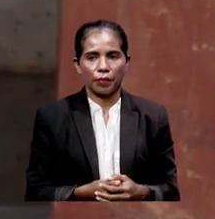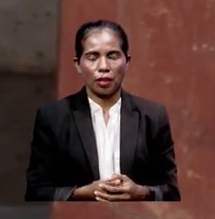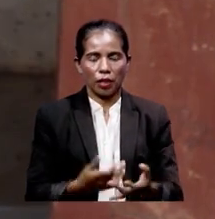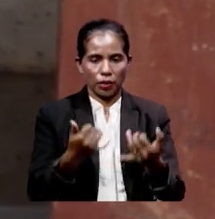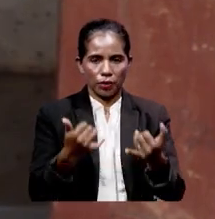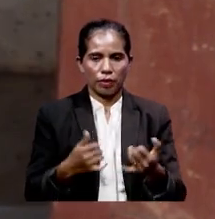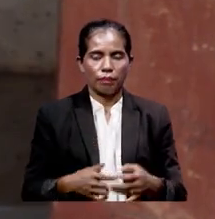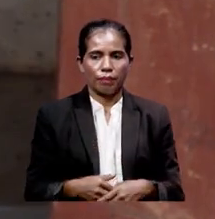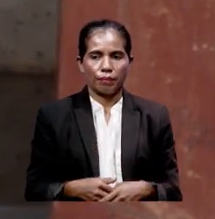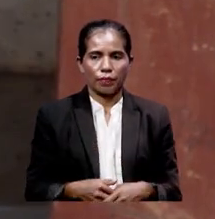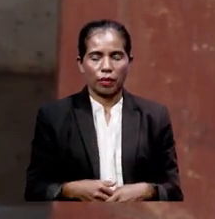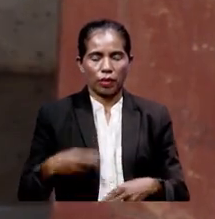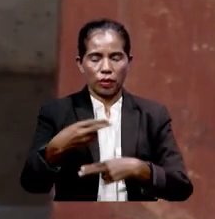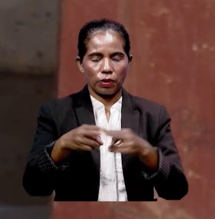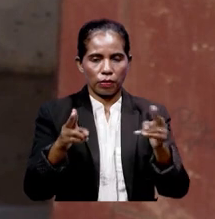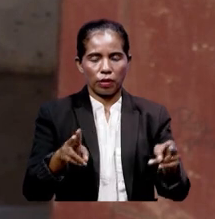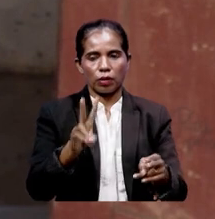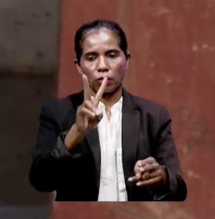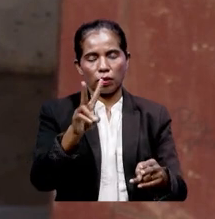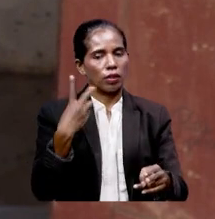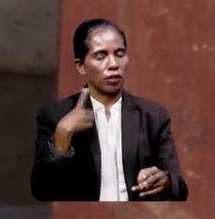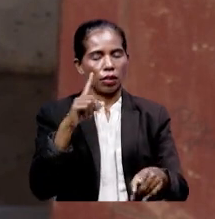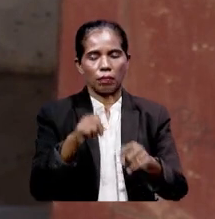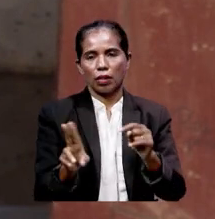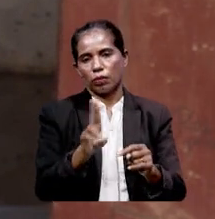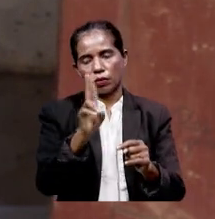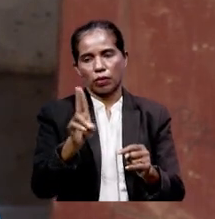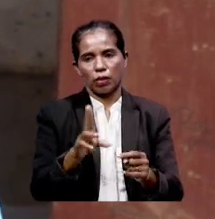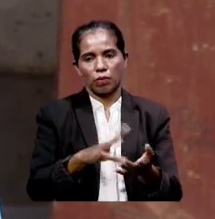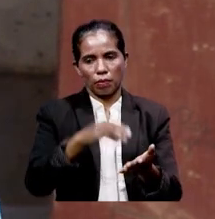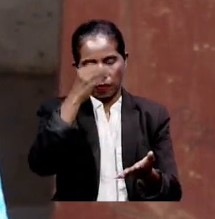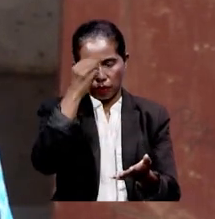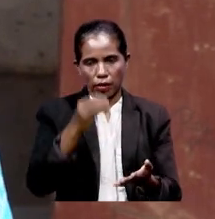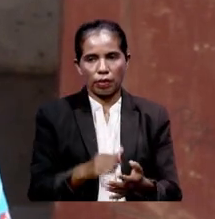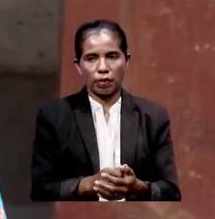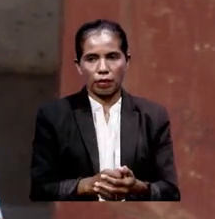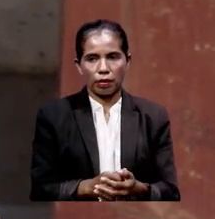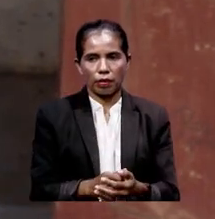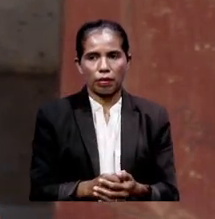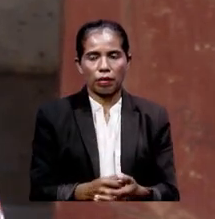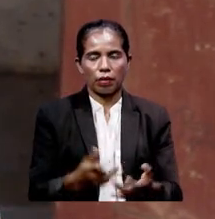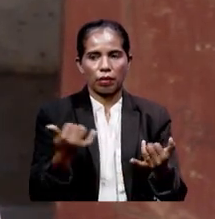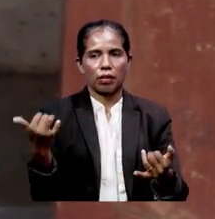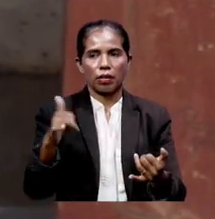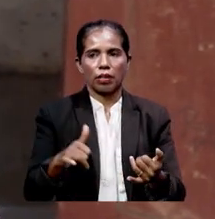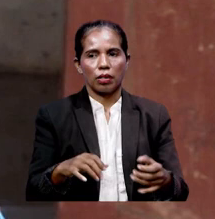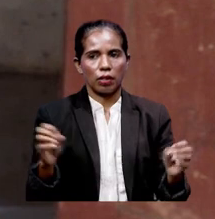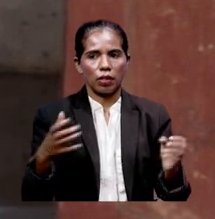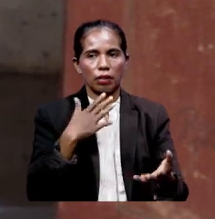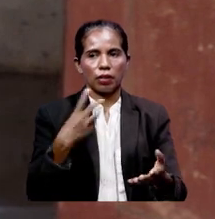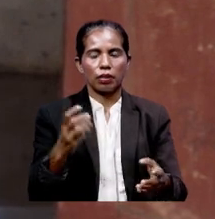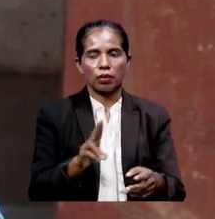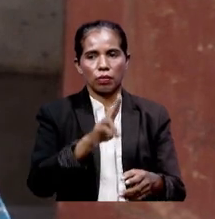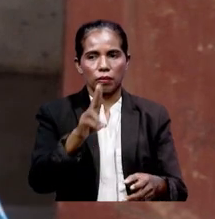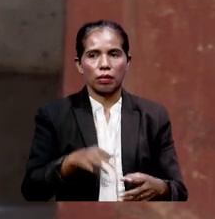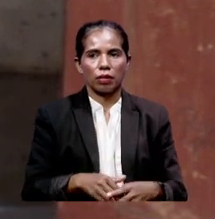sala sala ruam ita la beluza. Sala hat. Ida andar okos na emas agora sita saune lariak masih tau beri kau zarit